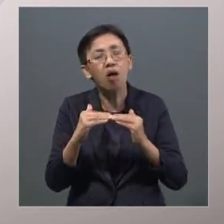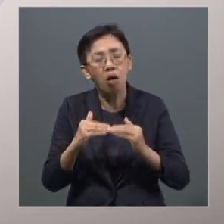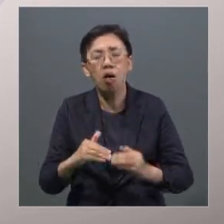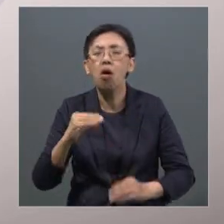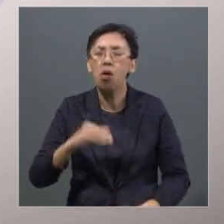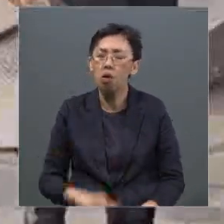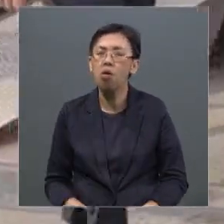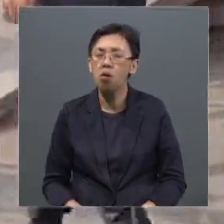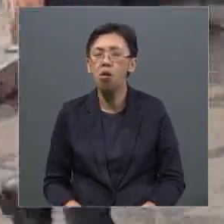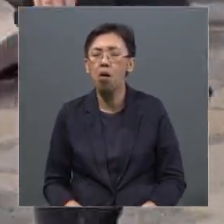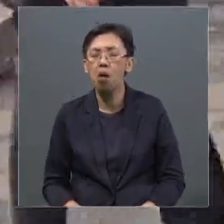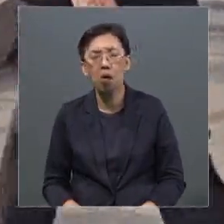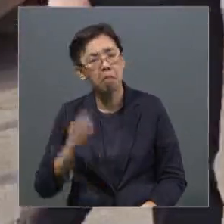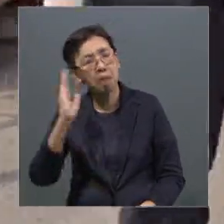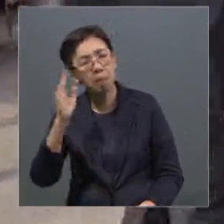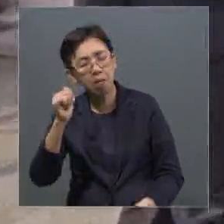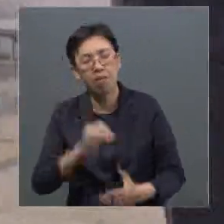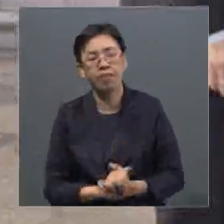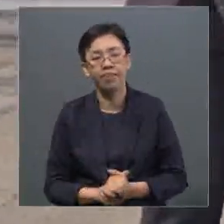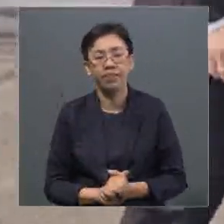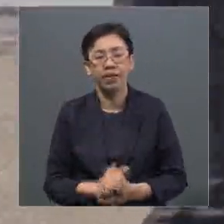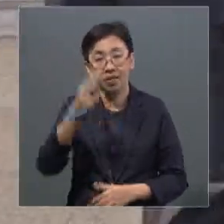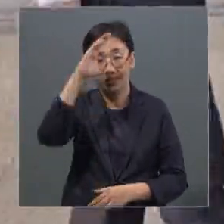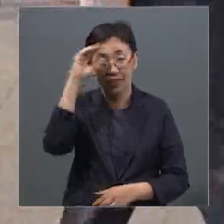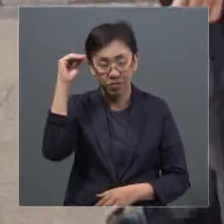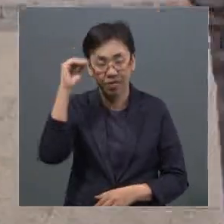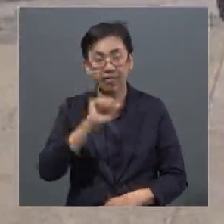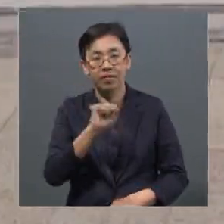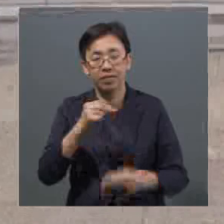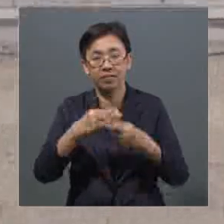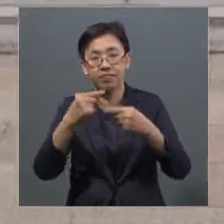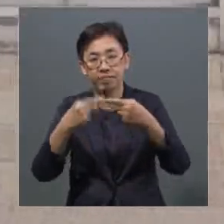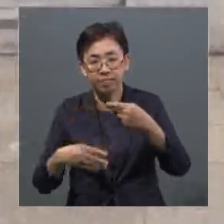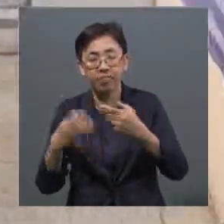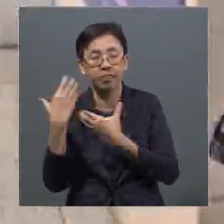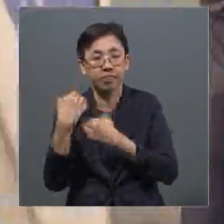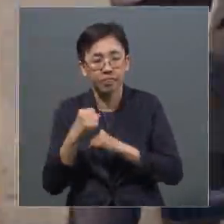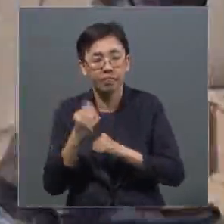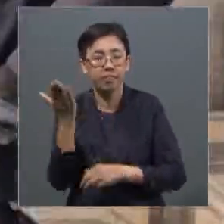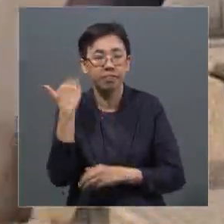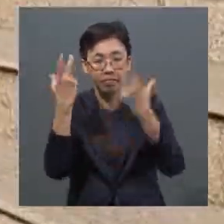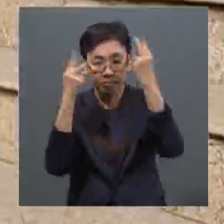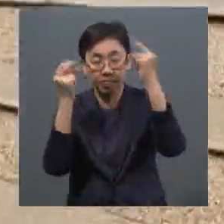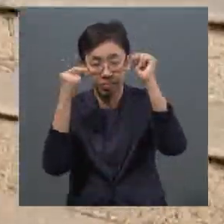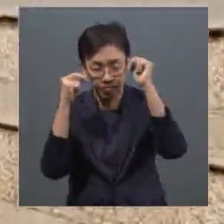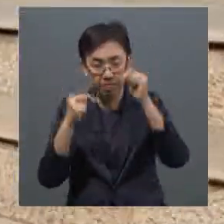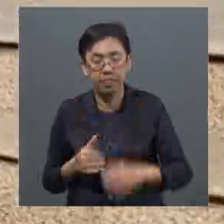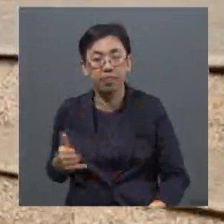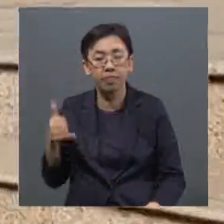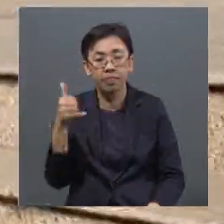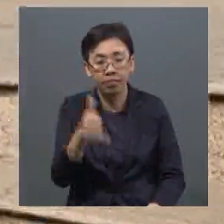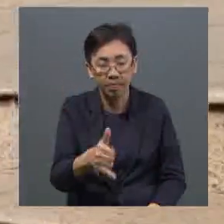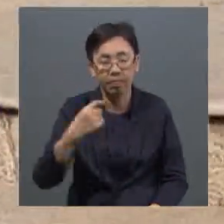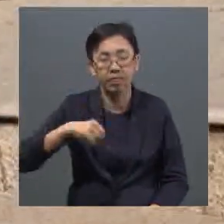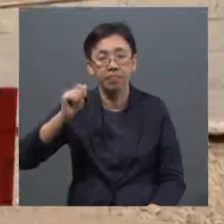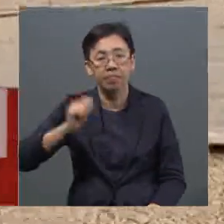ครับซึ่งวันนี้ปรากฏว่ามีแค่ทางฝั่งคุณชวนหลีกภัยนะครับสสบัญชีรายชื่อพรรคประชาธิปัตย์อดีตนายกรัฐมนตรีที่เดินทางมาฟังคำ